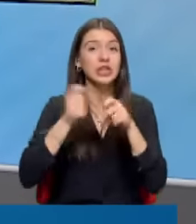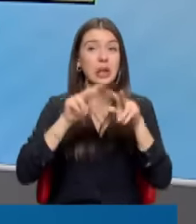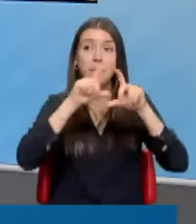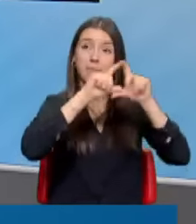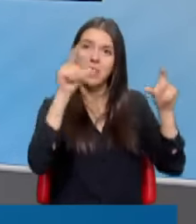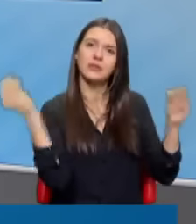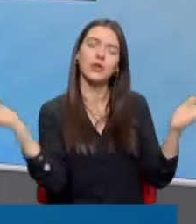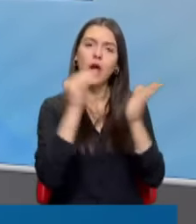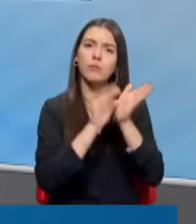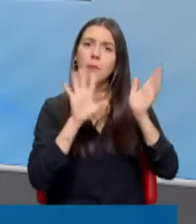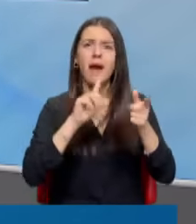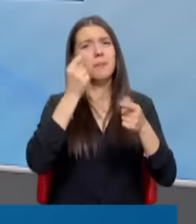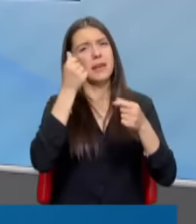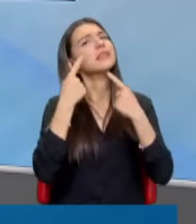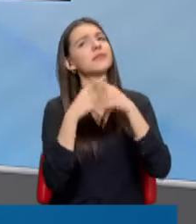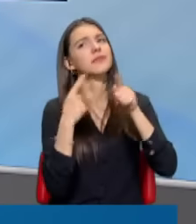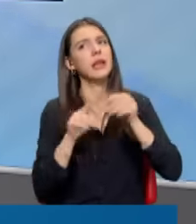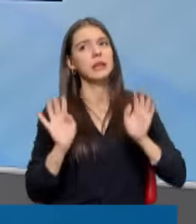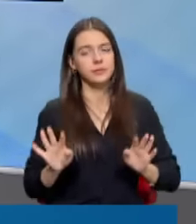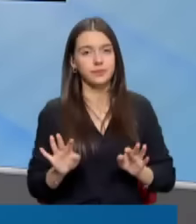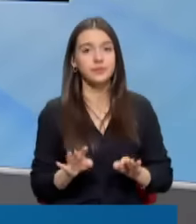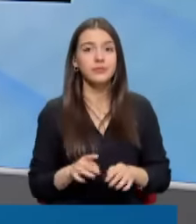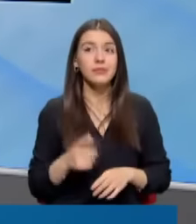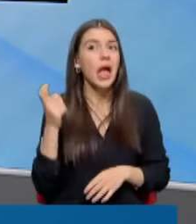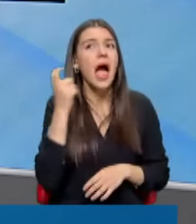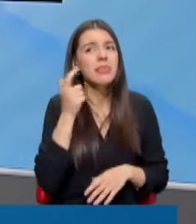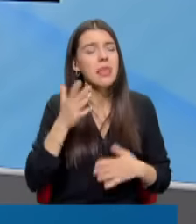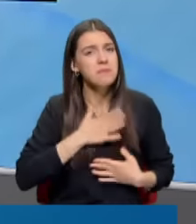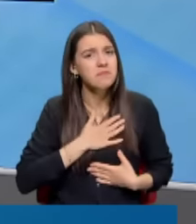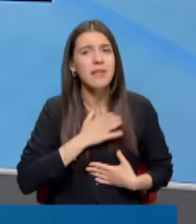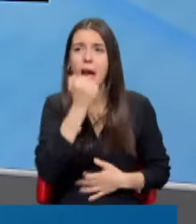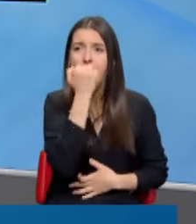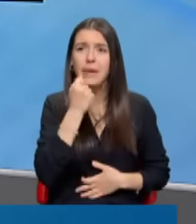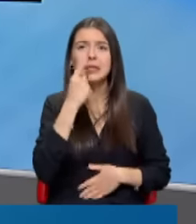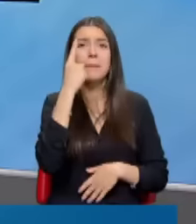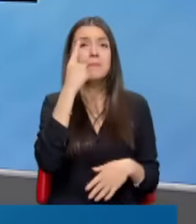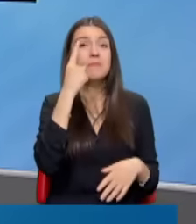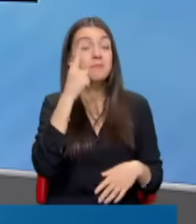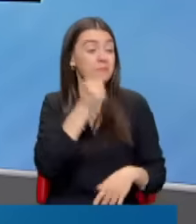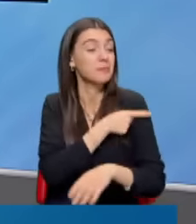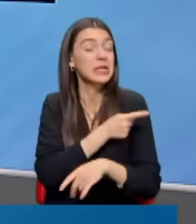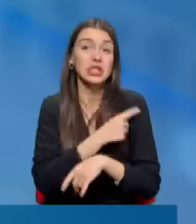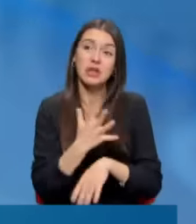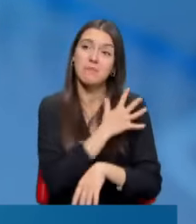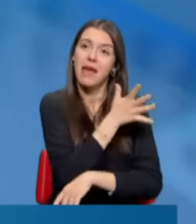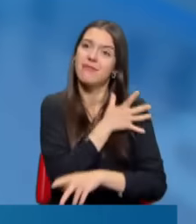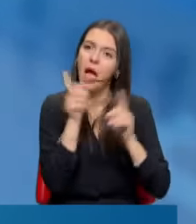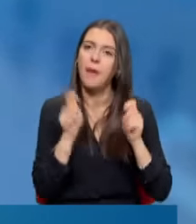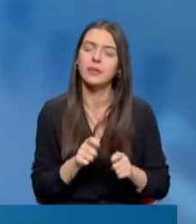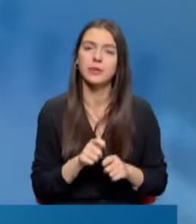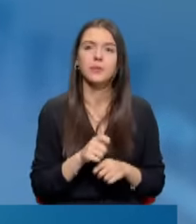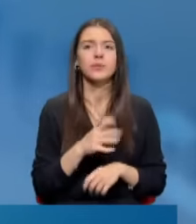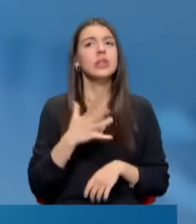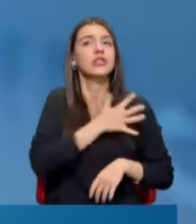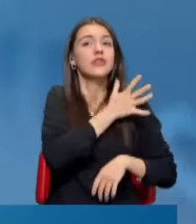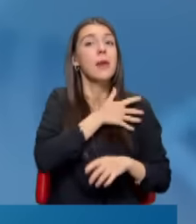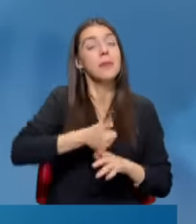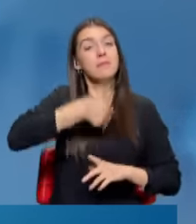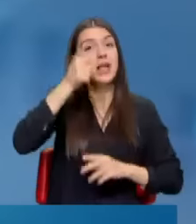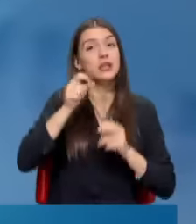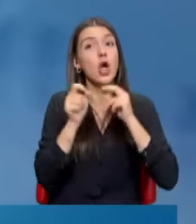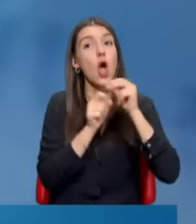ama tabii farklı şekilde. Atam emanetinizi birinci parti yaptık. CHP lideri Özel partisinin 408